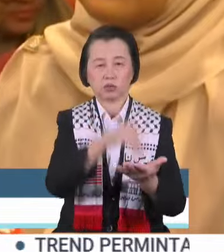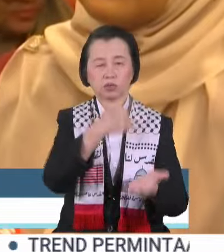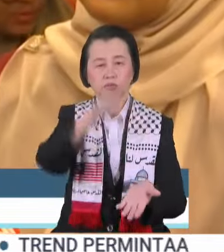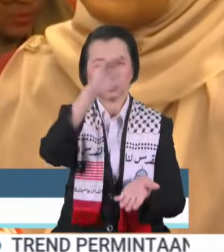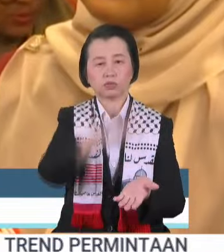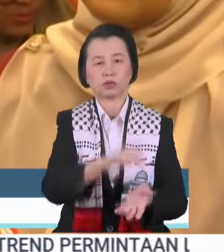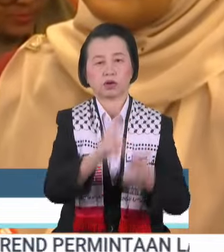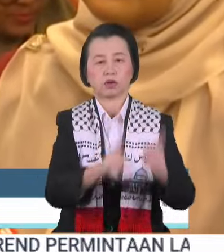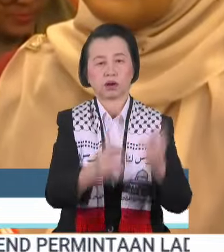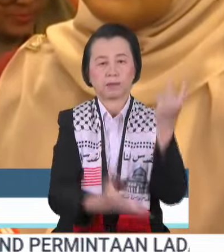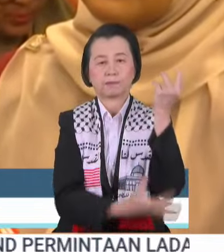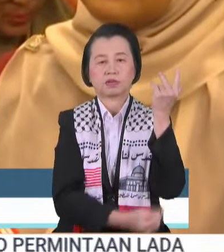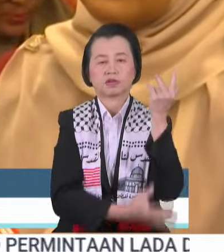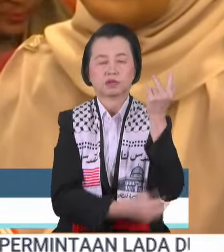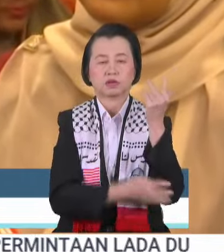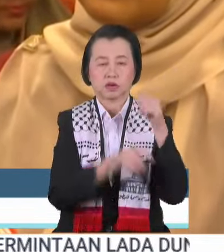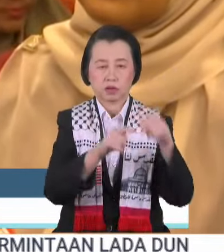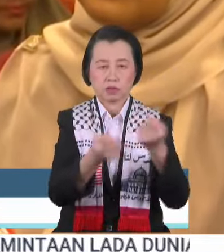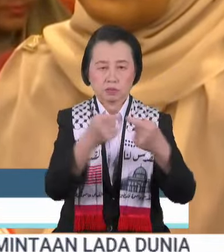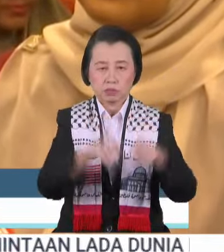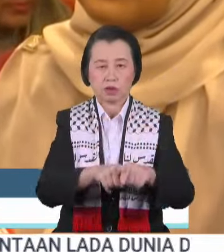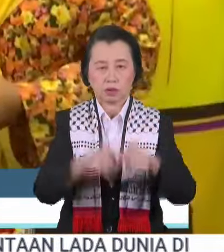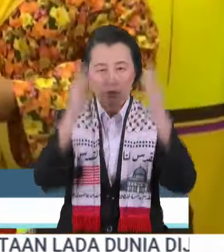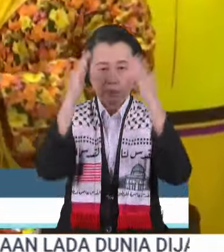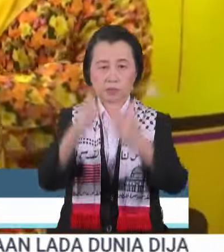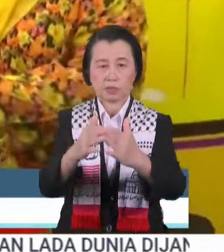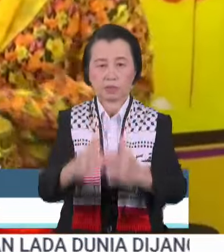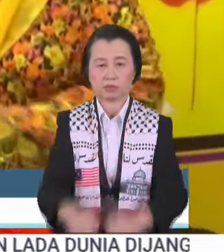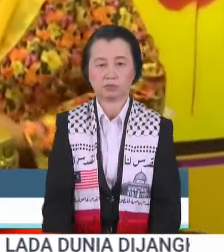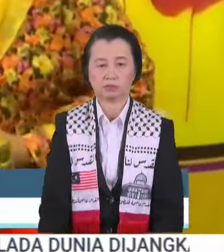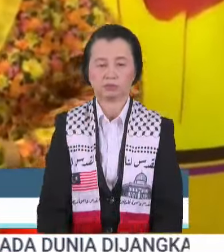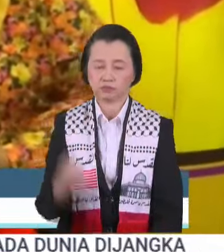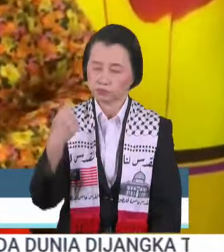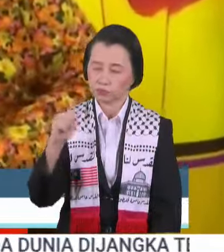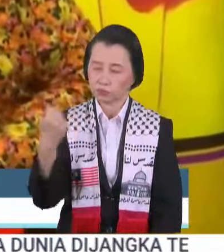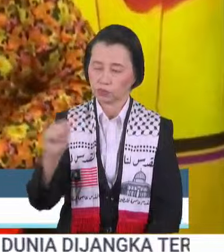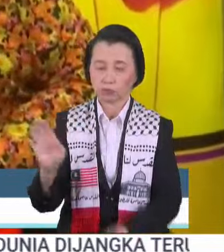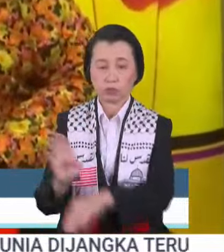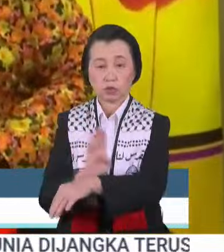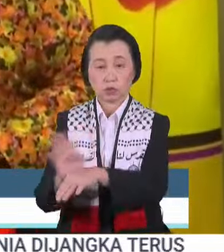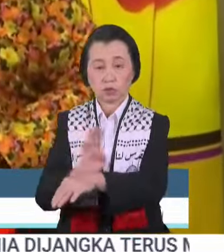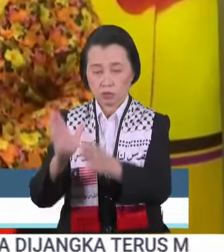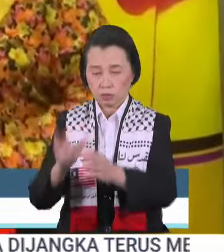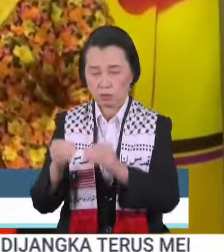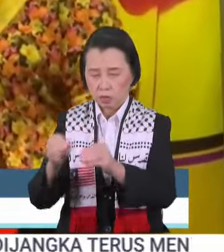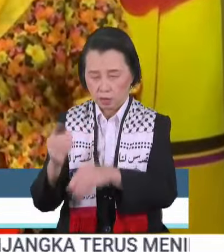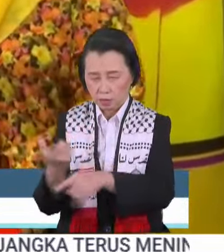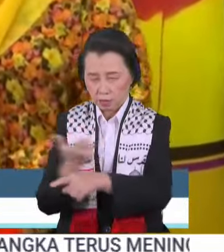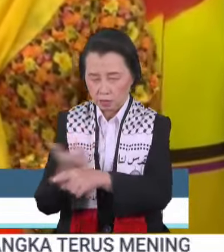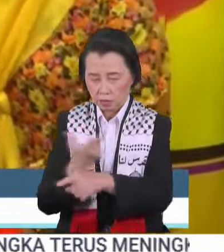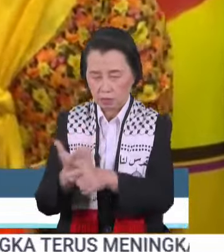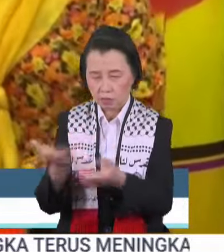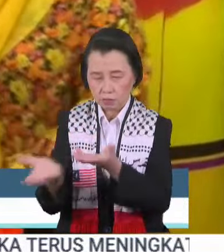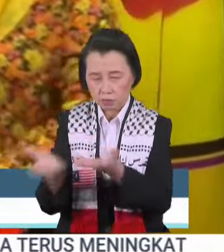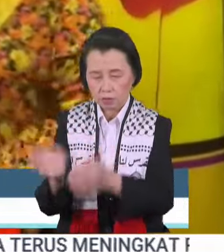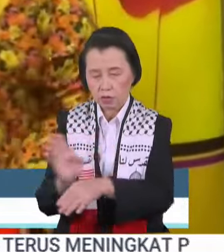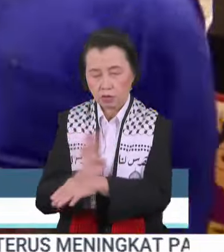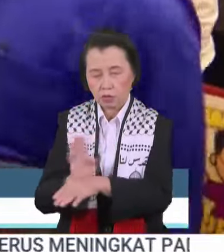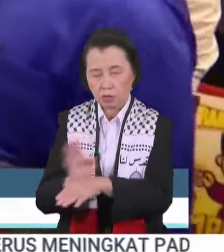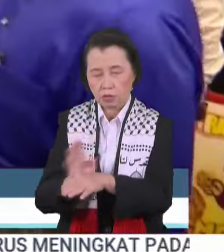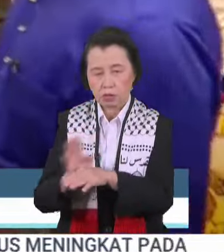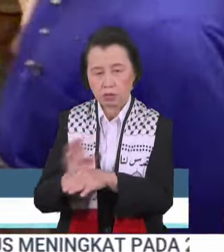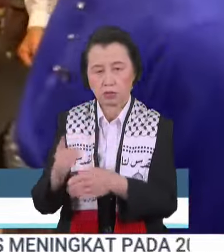mengurangkan kemiskinan yang berlaku di negeri Pahang. 10 usahawan berkenaan diberikan latihan dan khidmat rundingan